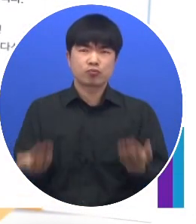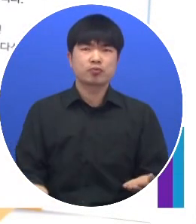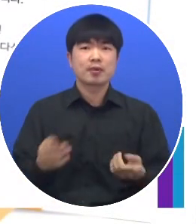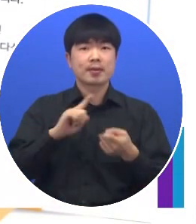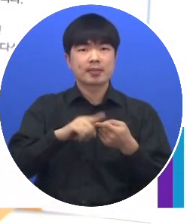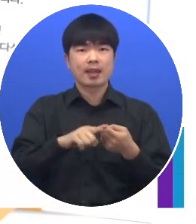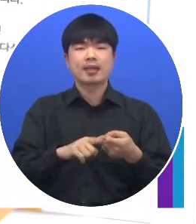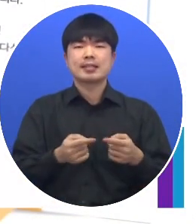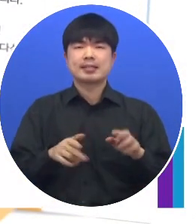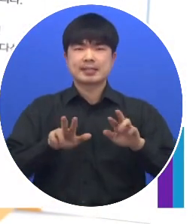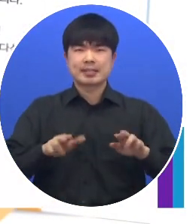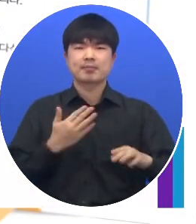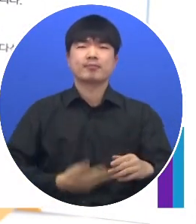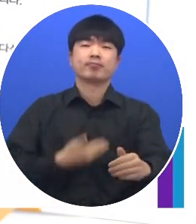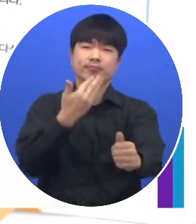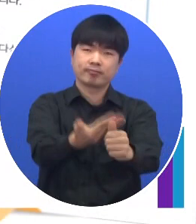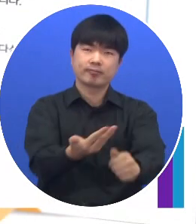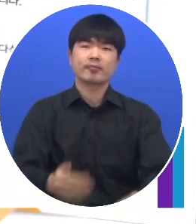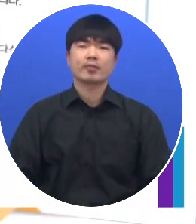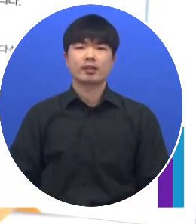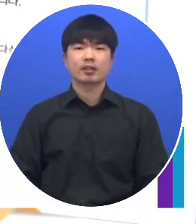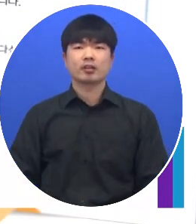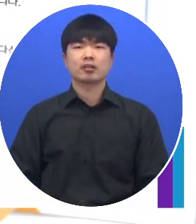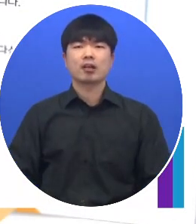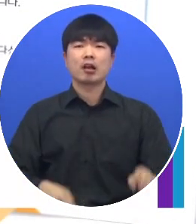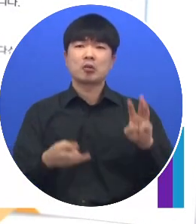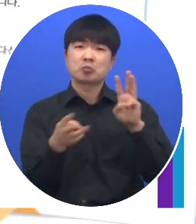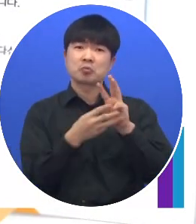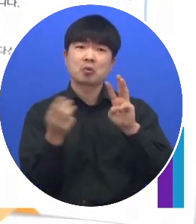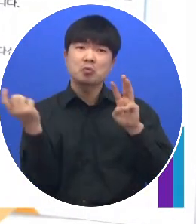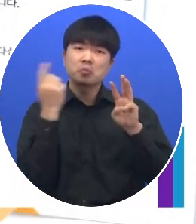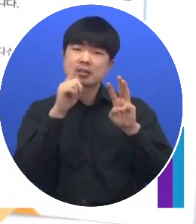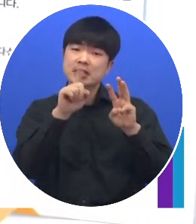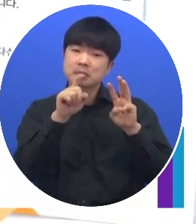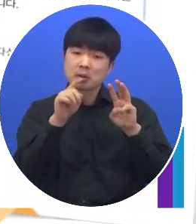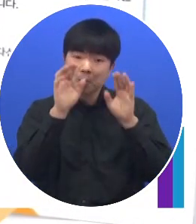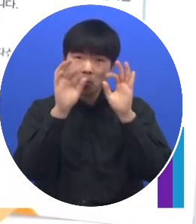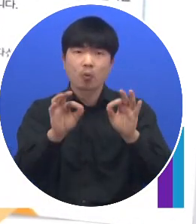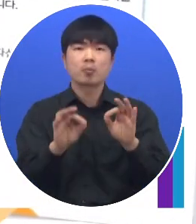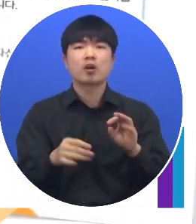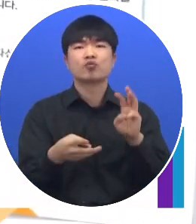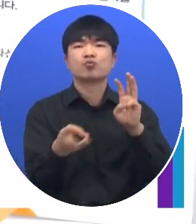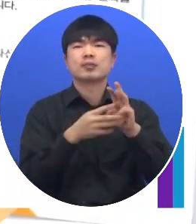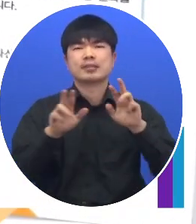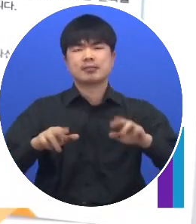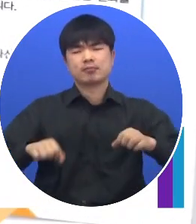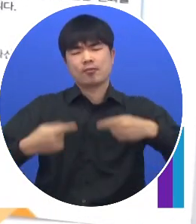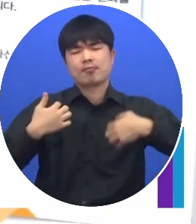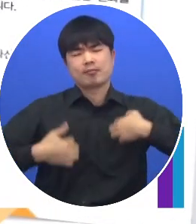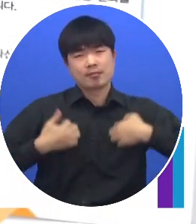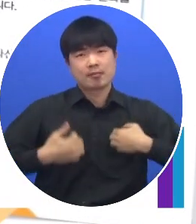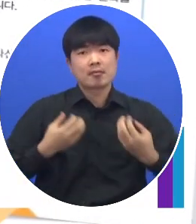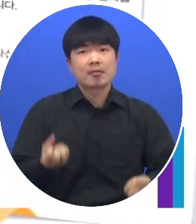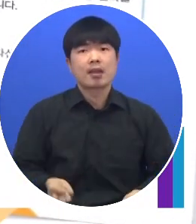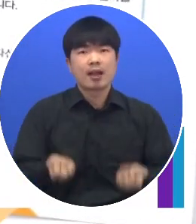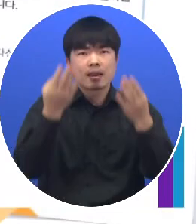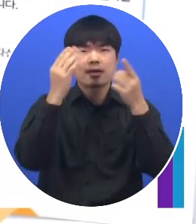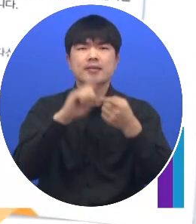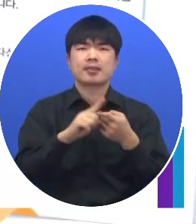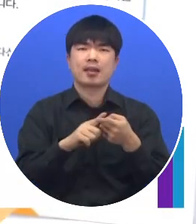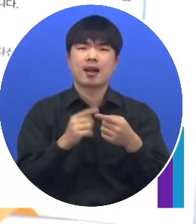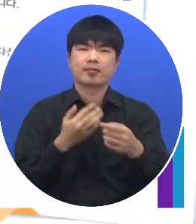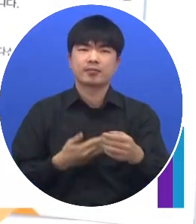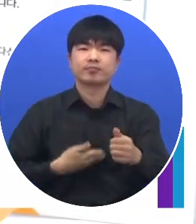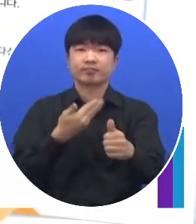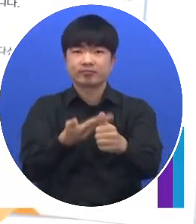알아두면 좋은 설 연휴 꿀팁 지금 바로 전해드립니다 중랑 소식지 11면 중랑은 지금은 설특집으로